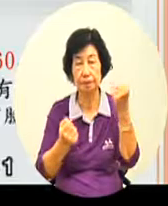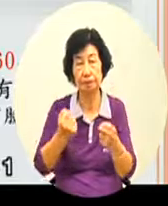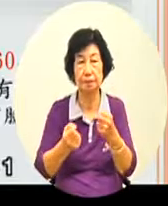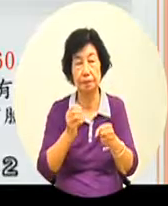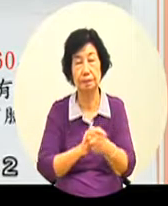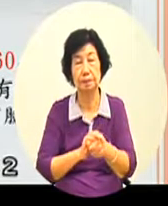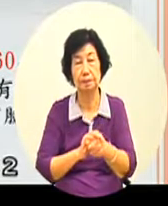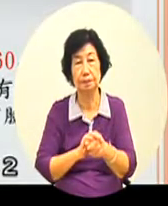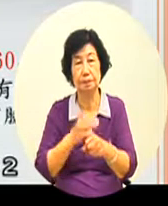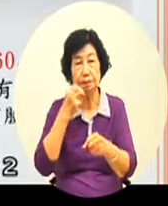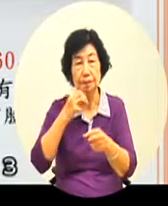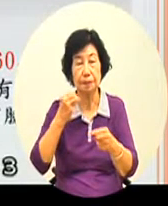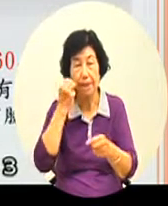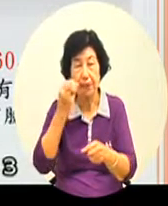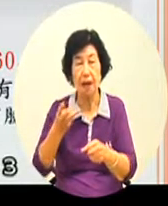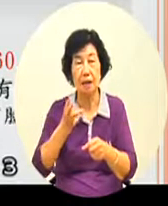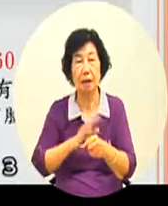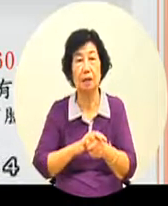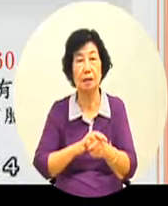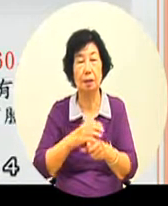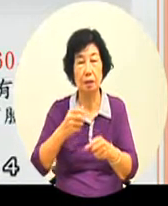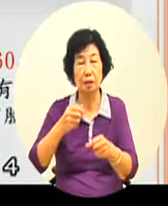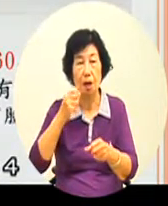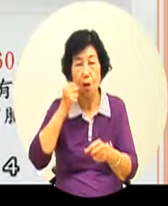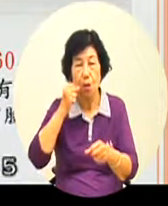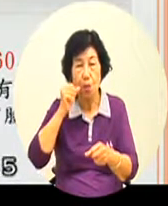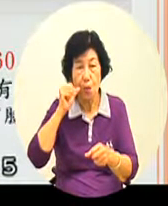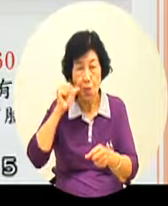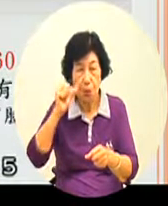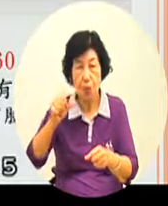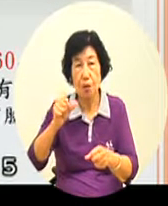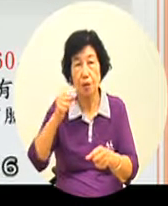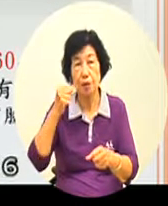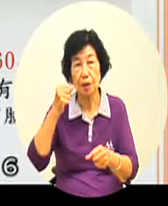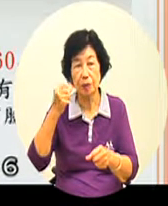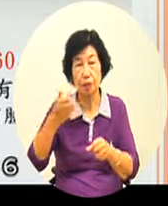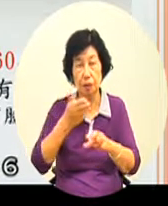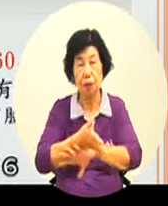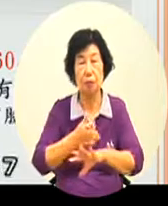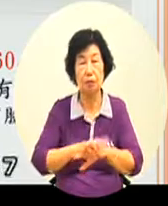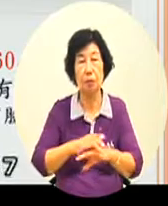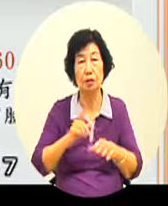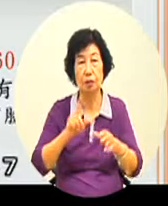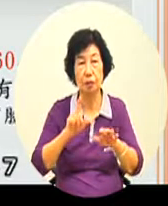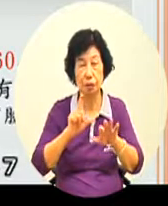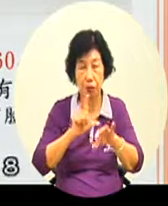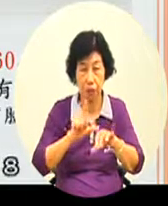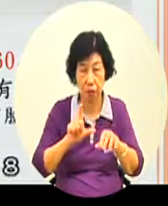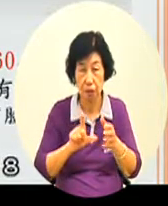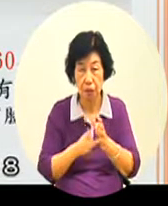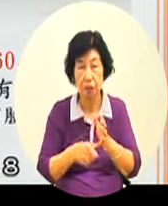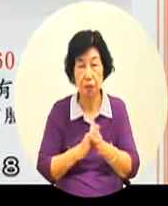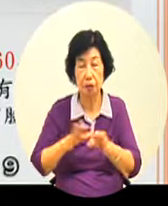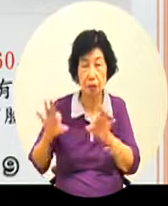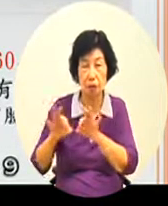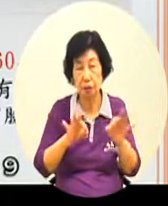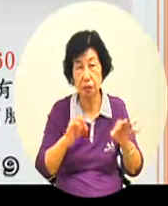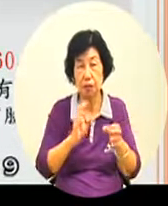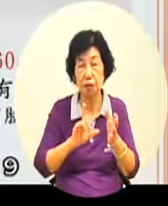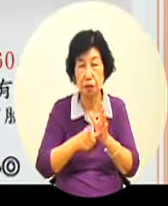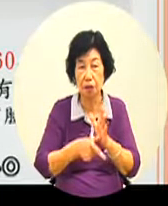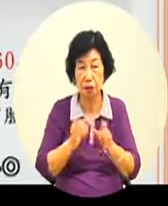超过160个小时，就是五个月啦，八个月、五个月为超过，然后有七次是延长工时是超过